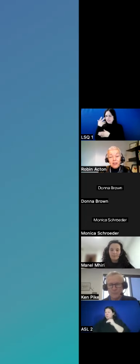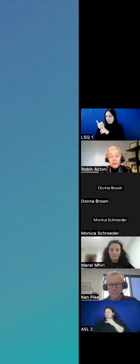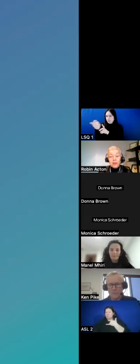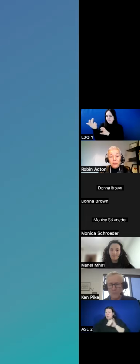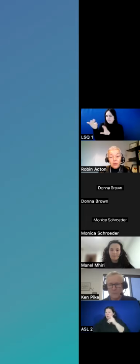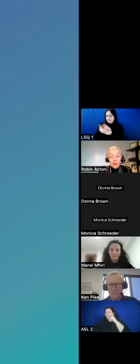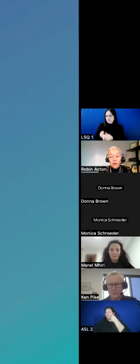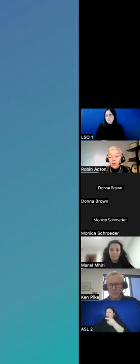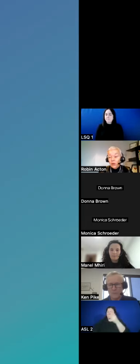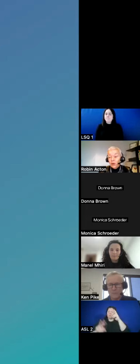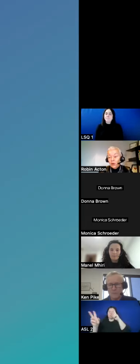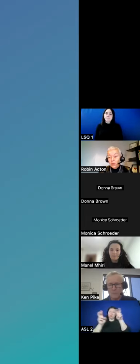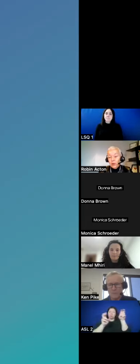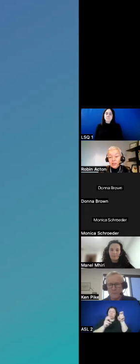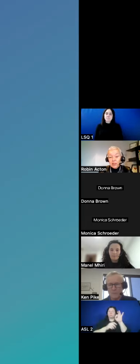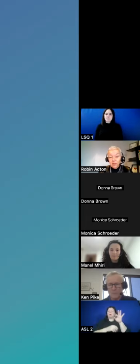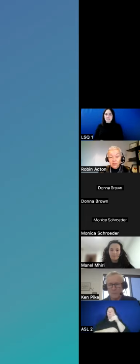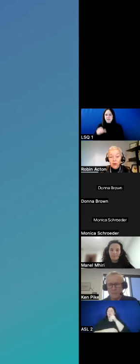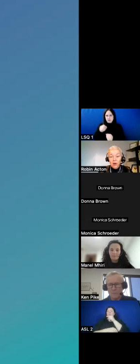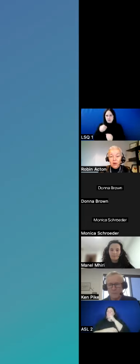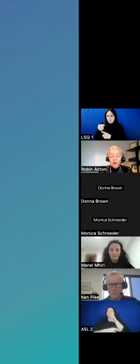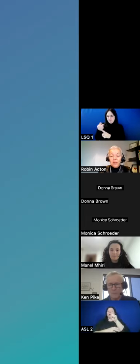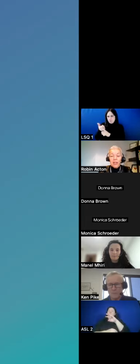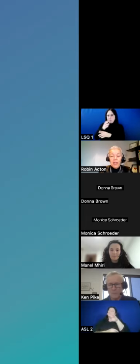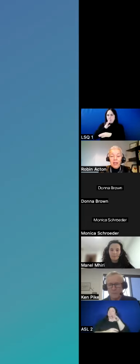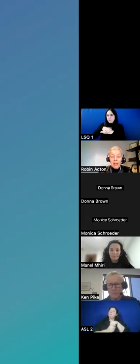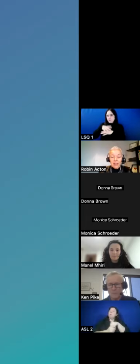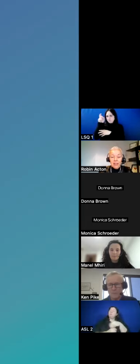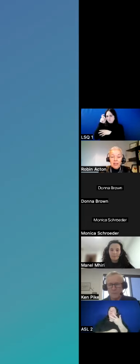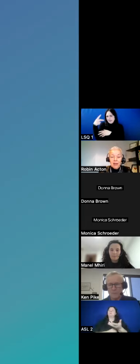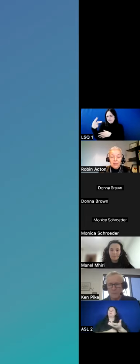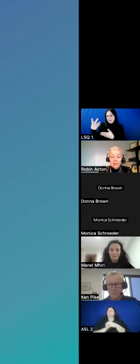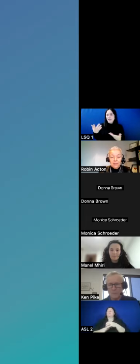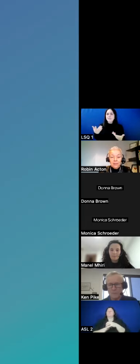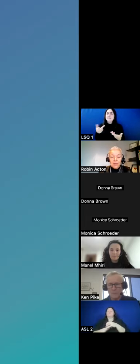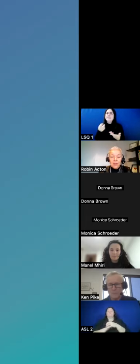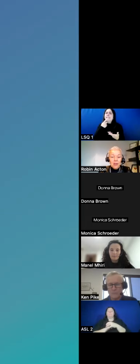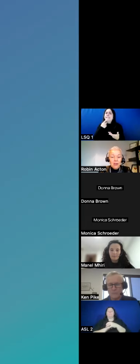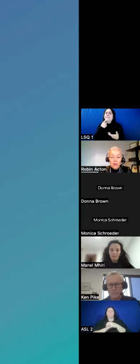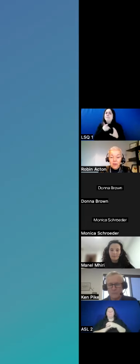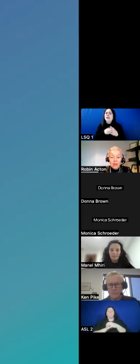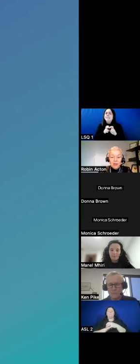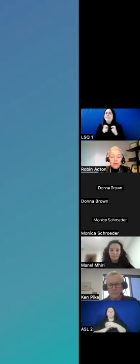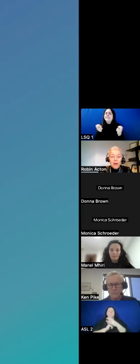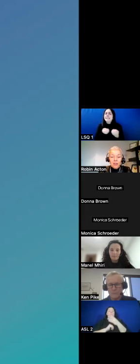Est-ce que vous pourriez nous parler de cette expérience, à savoir qui a participé?